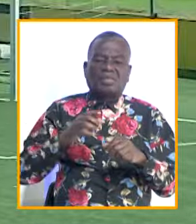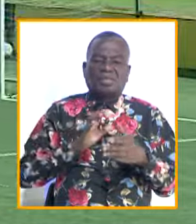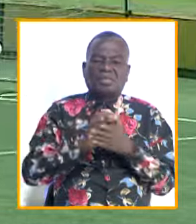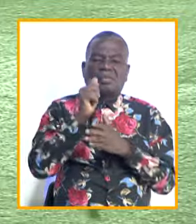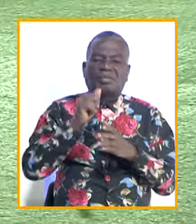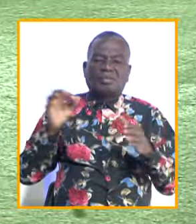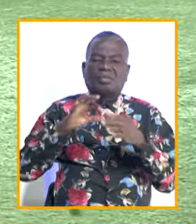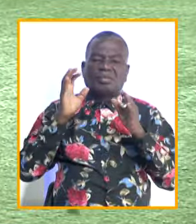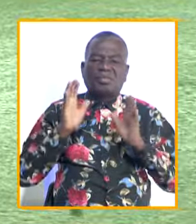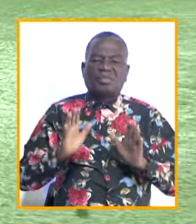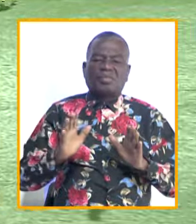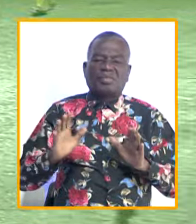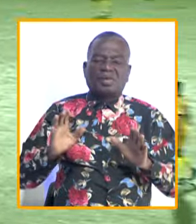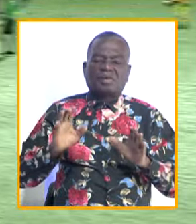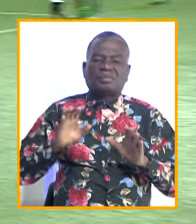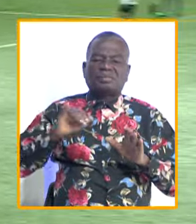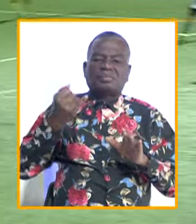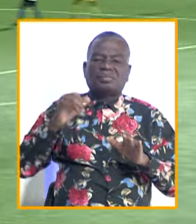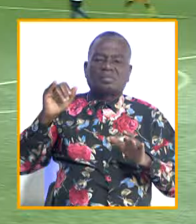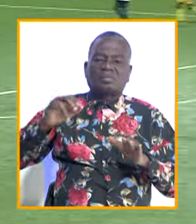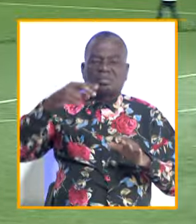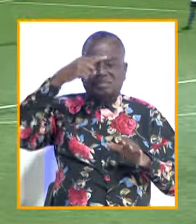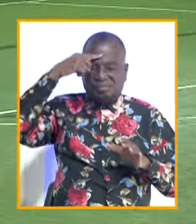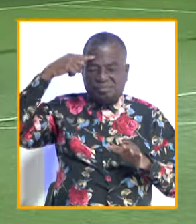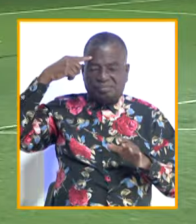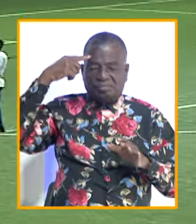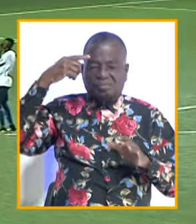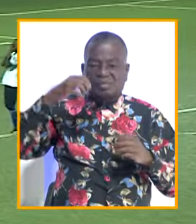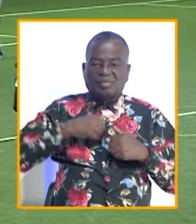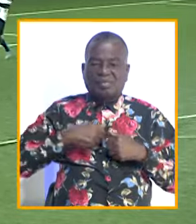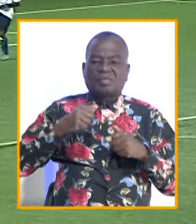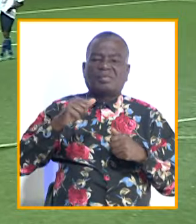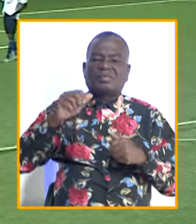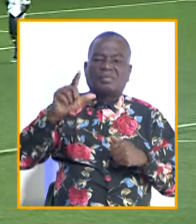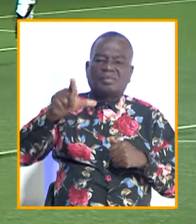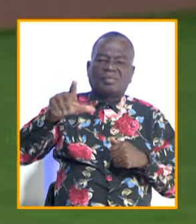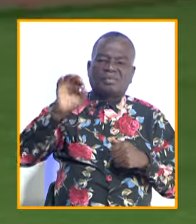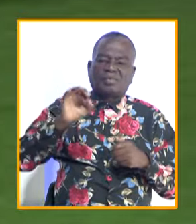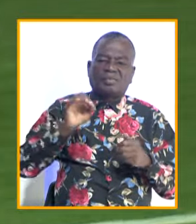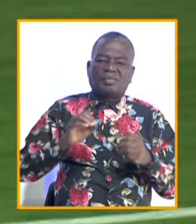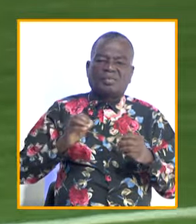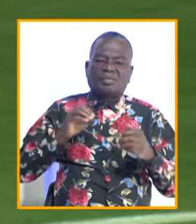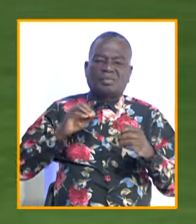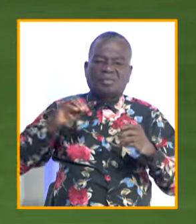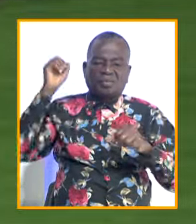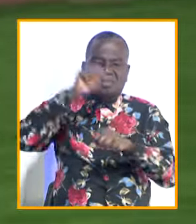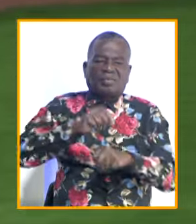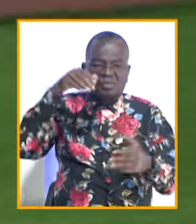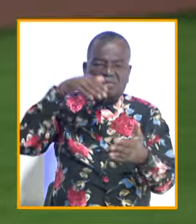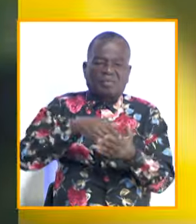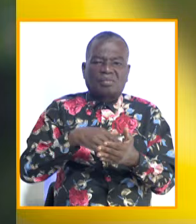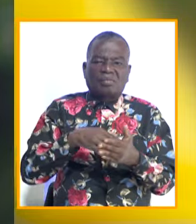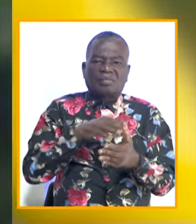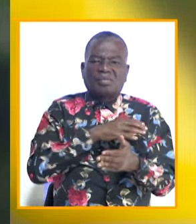des partenaires. L'équipe jaune et noire, formation la plus titrée de notre pays avec 29 sacres, veut rebondir. Le commando de Julien